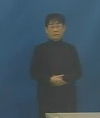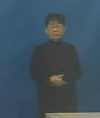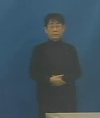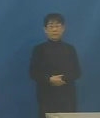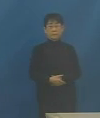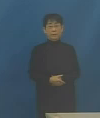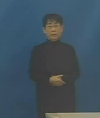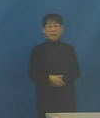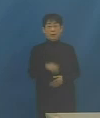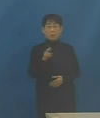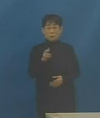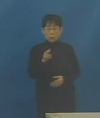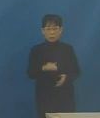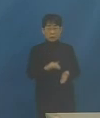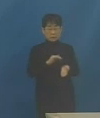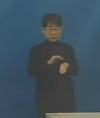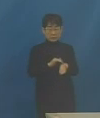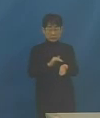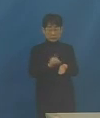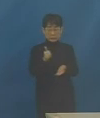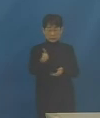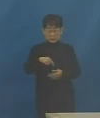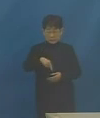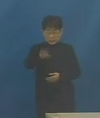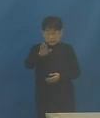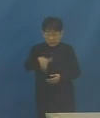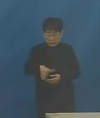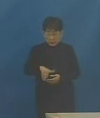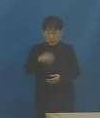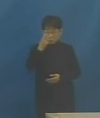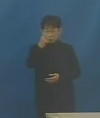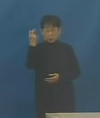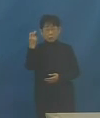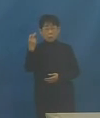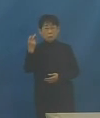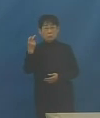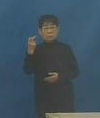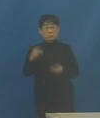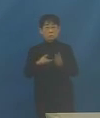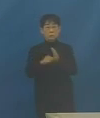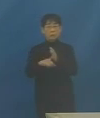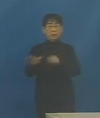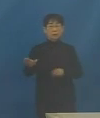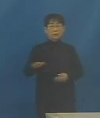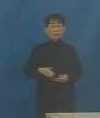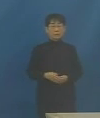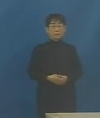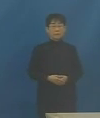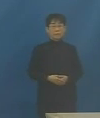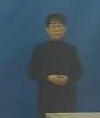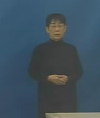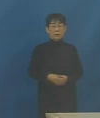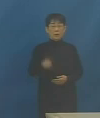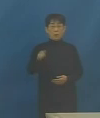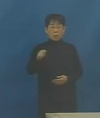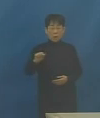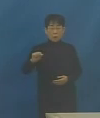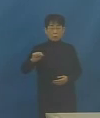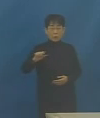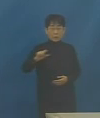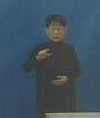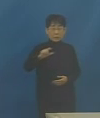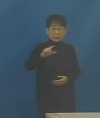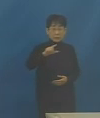まあお医者さんのところで見つかるケースも増えているということでありますこういうものが増えてきたということ